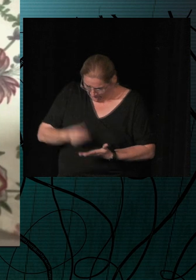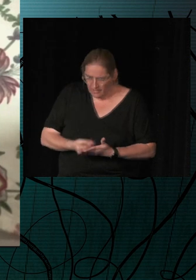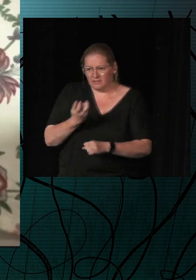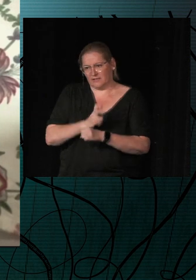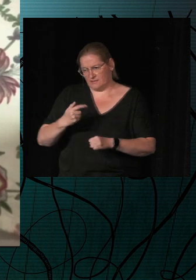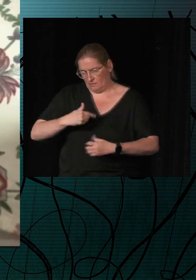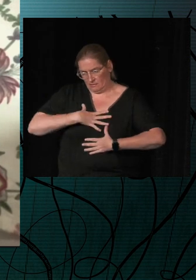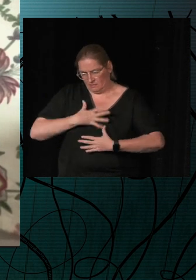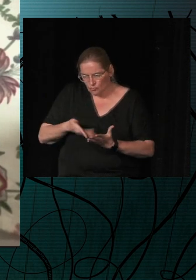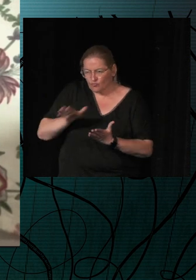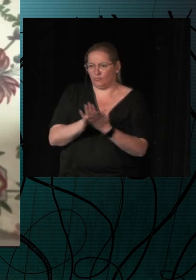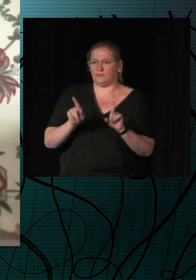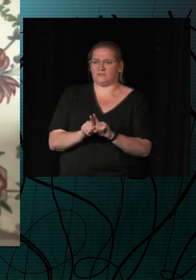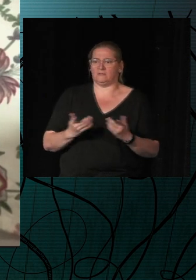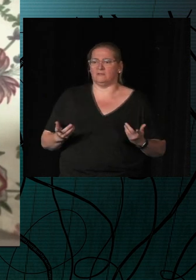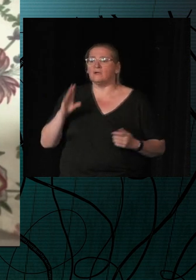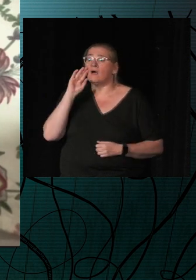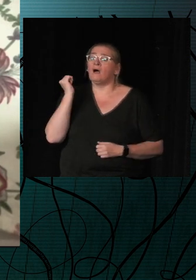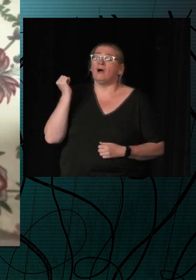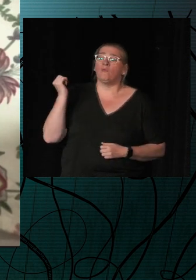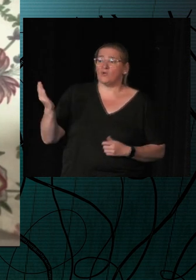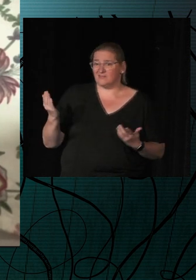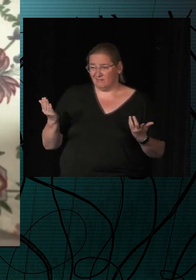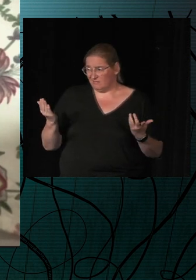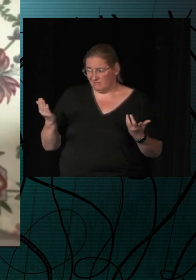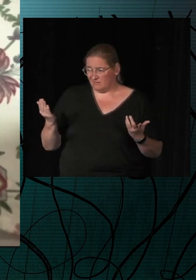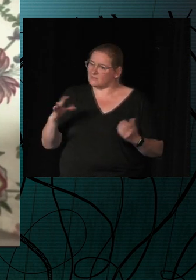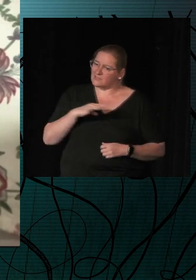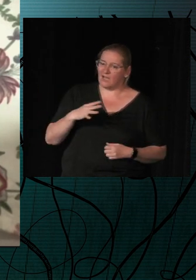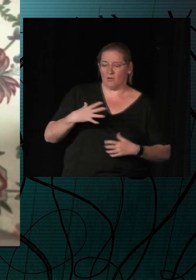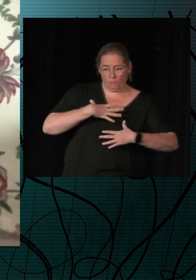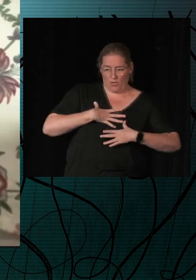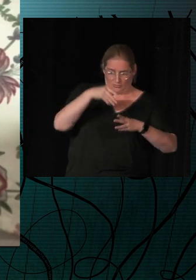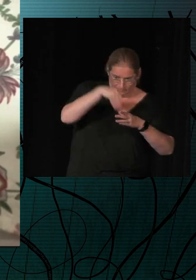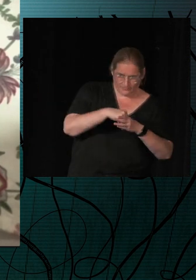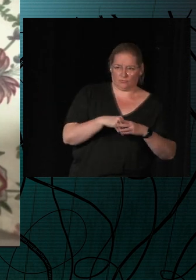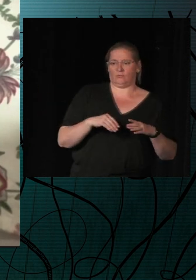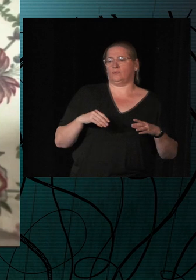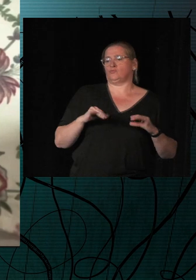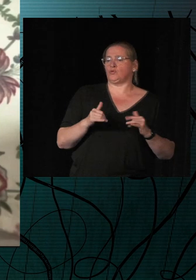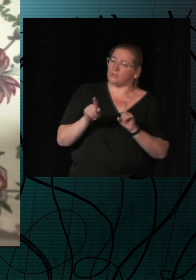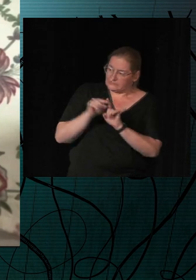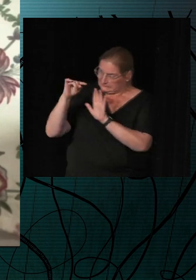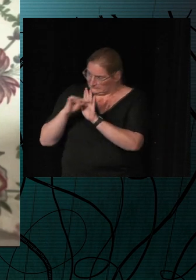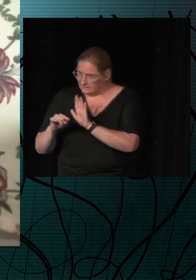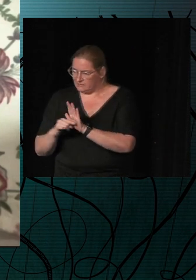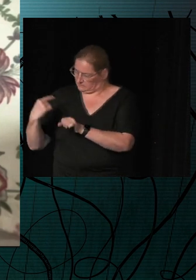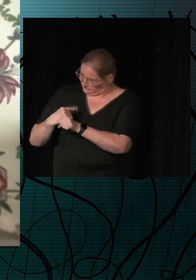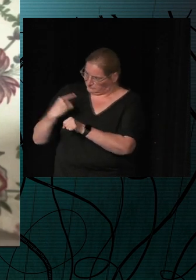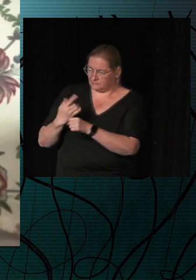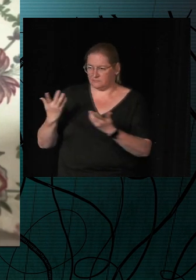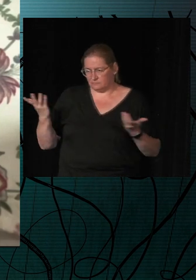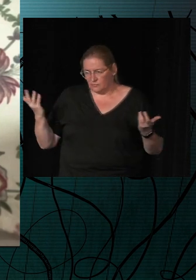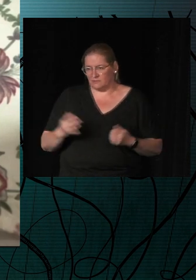euh d'avoir aussi ce genre de peur hors mécanique mais euh mais écologique euh de game design enfin ça